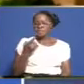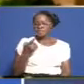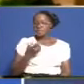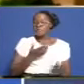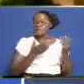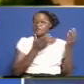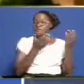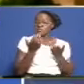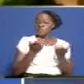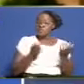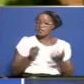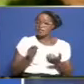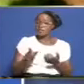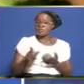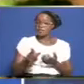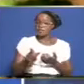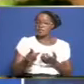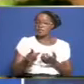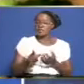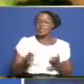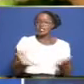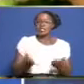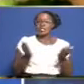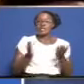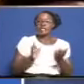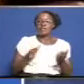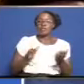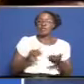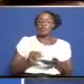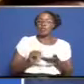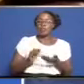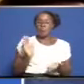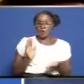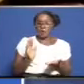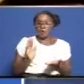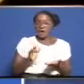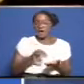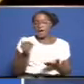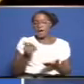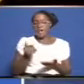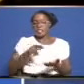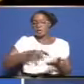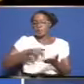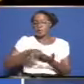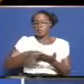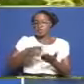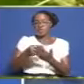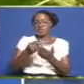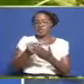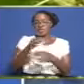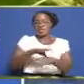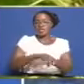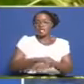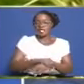matumaini kuwa biashara yake itakuwa himizo kwa wanawake zaidi kutafuta mbinu mbadala za kujipatia mapato na